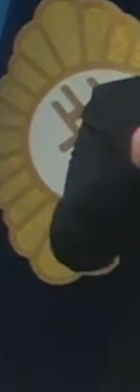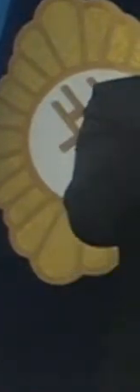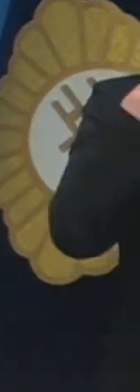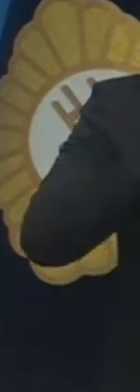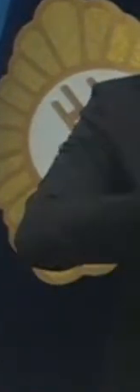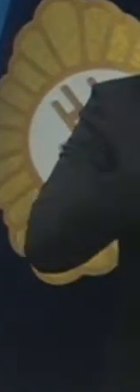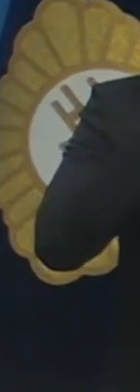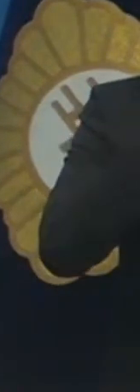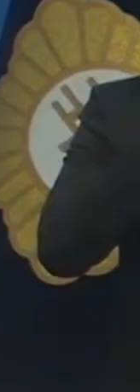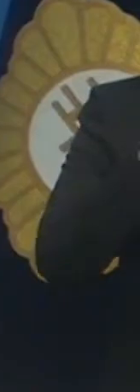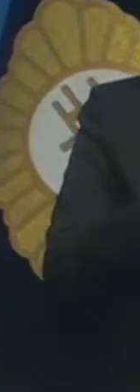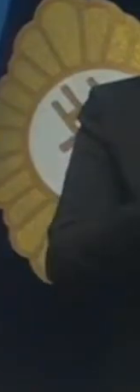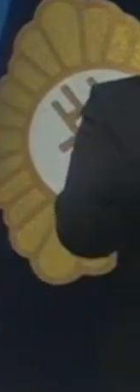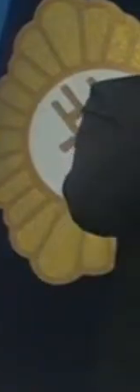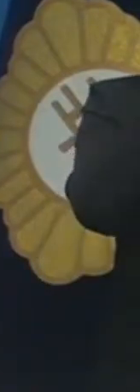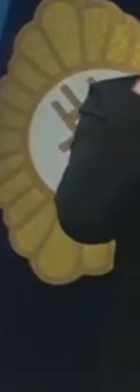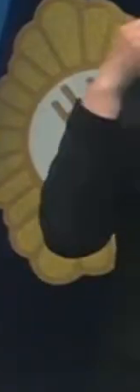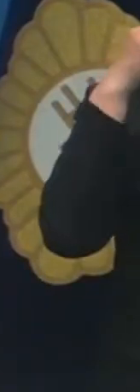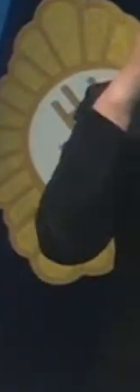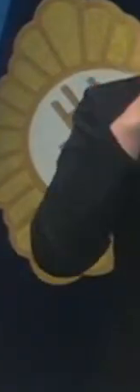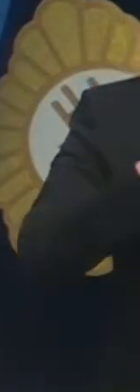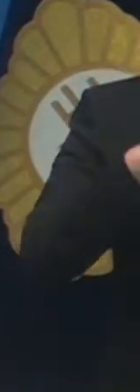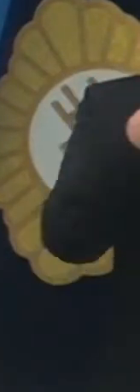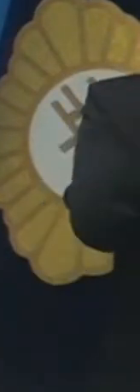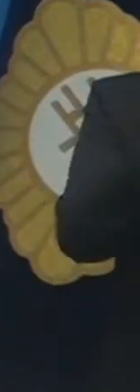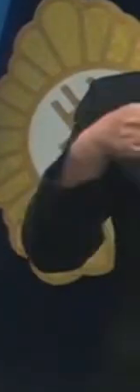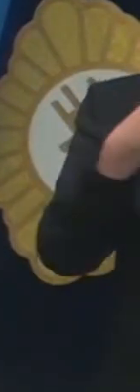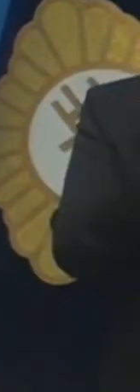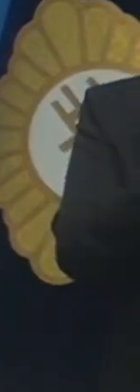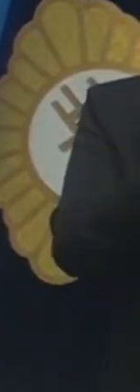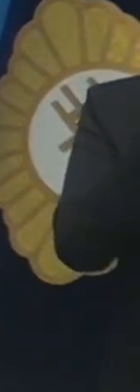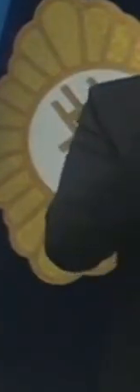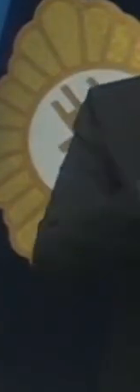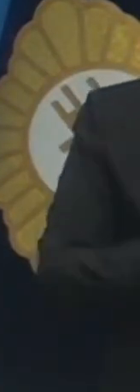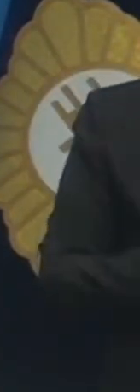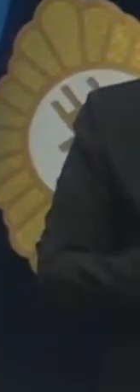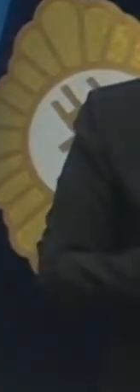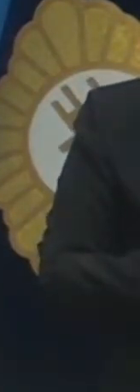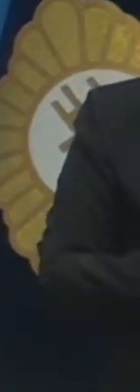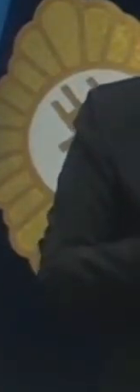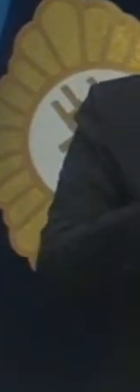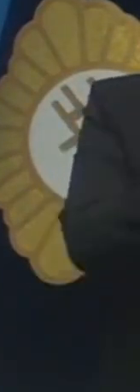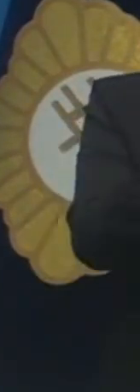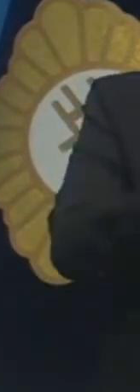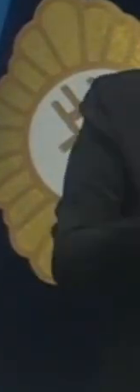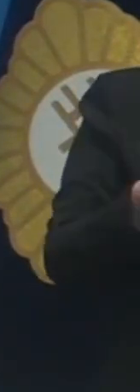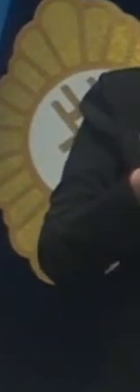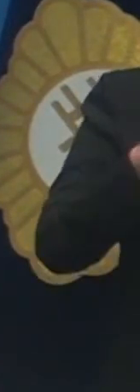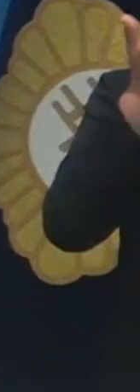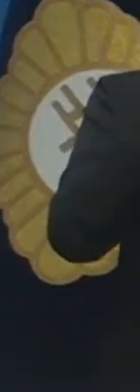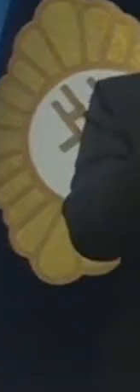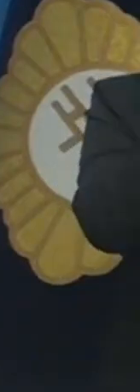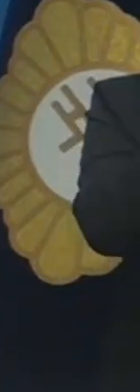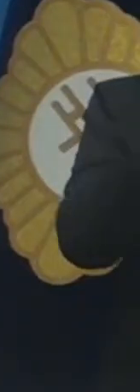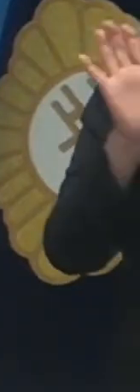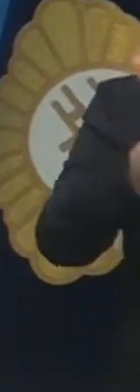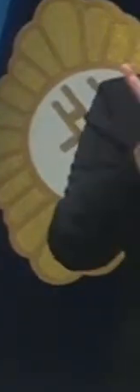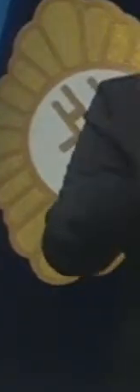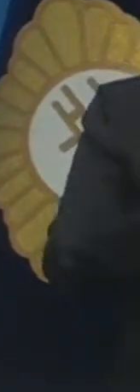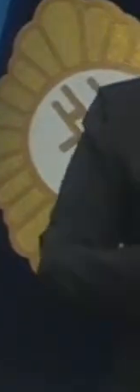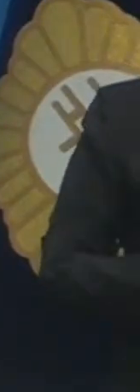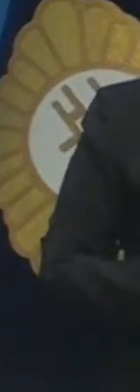정의와 공정성을 깨치는 일입니다. 우리는 더 이상 침묵하지